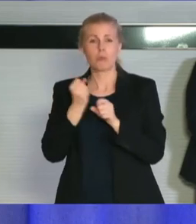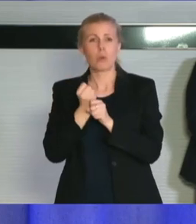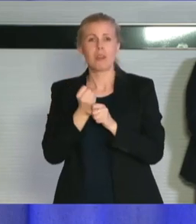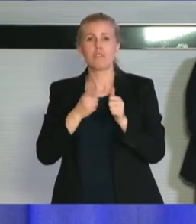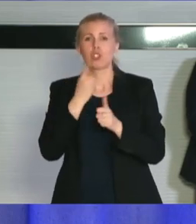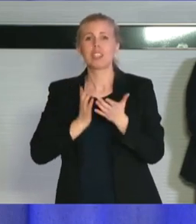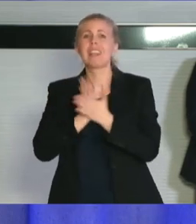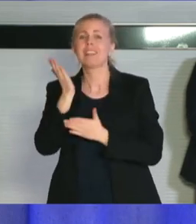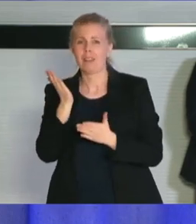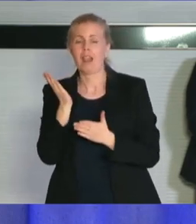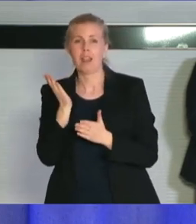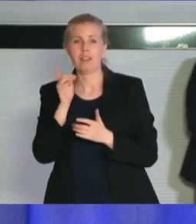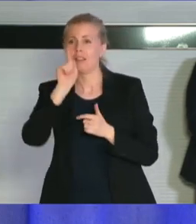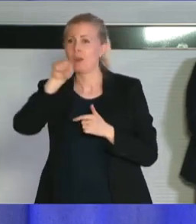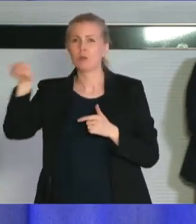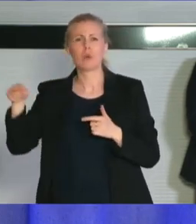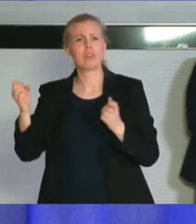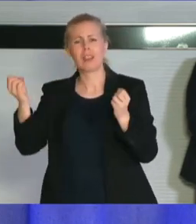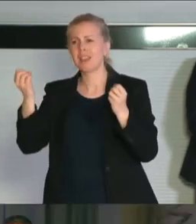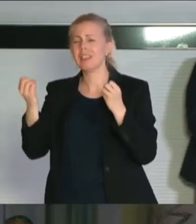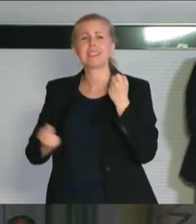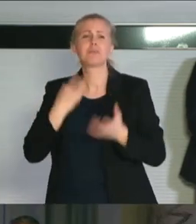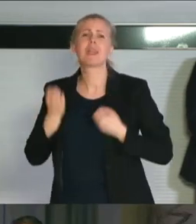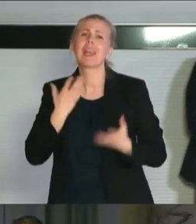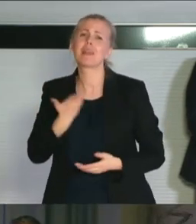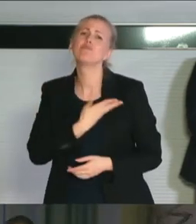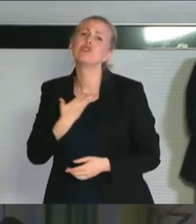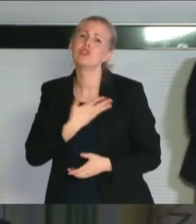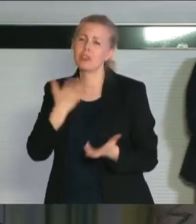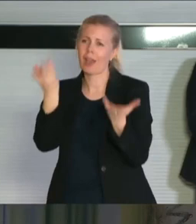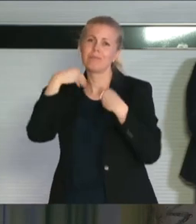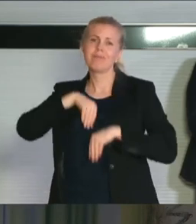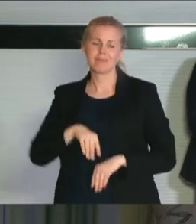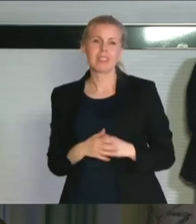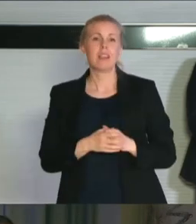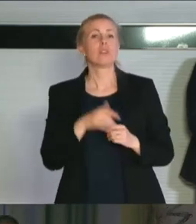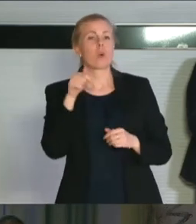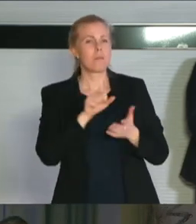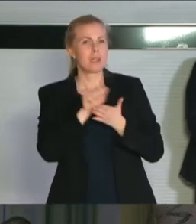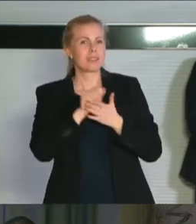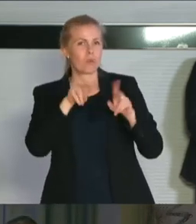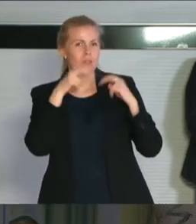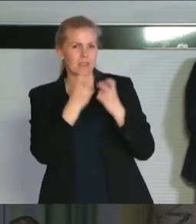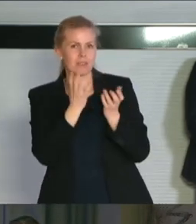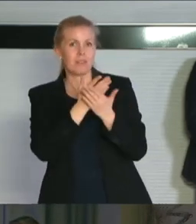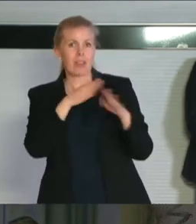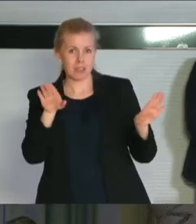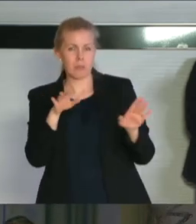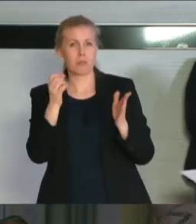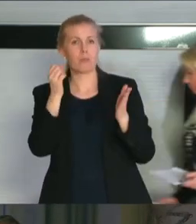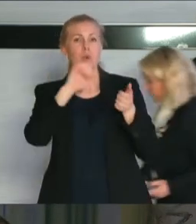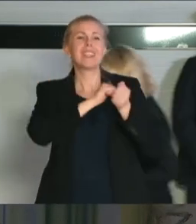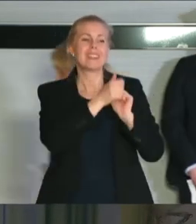inspirerer. Det inspirerer veldig mye. Da er denne pressekonferansen ferdig. Nå er det sånn at politikerne de må gå,